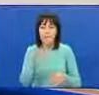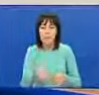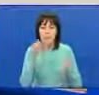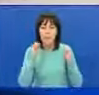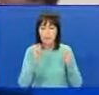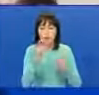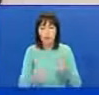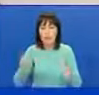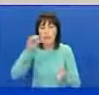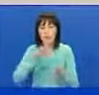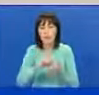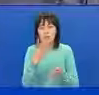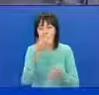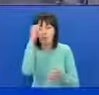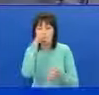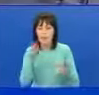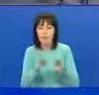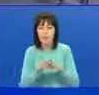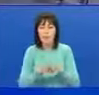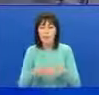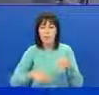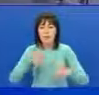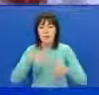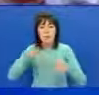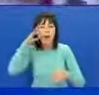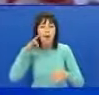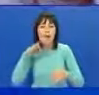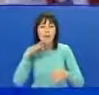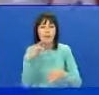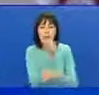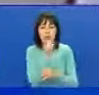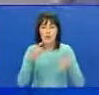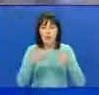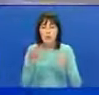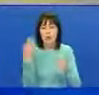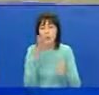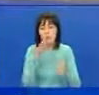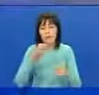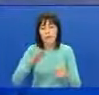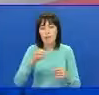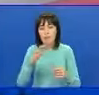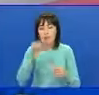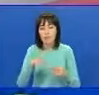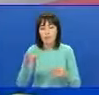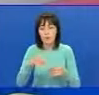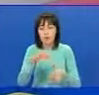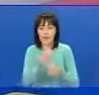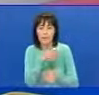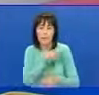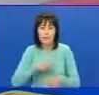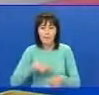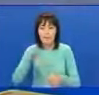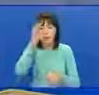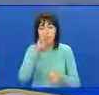қатысты. 4 жас ерекшелігі бойынша өткен сайыста Қазақстан чемпиондары анықталады. Кезінде Сәкен Төлімбет облыс құрамасының бас бапкері бола жүріп, ел